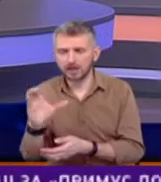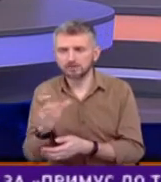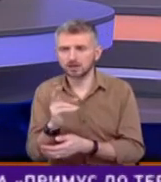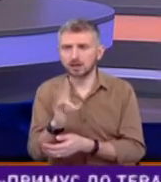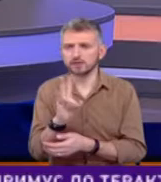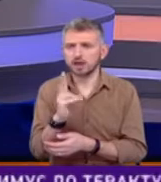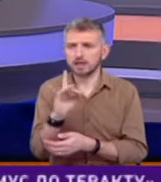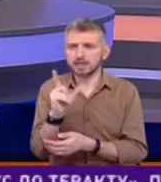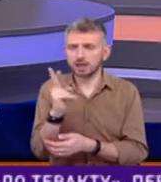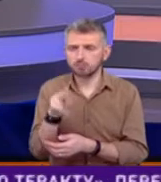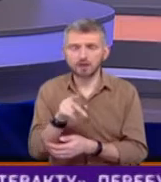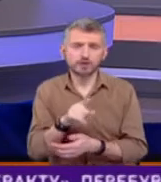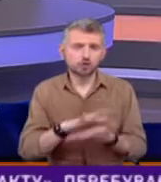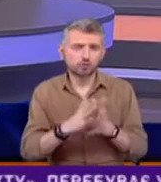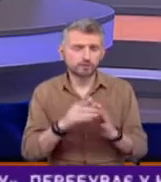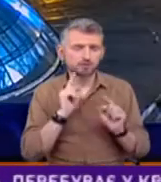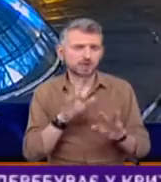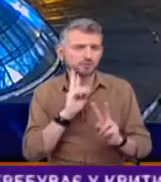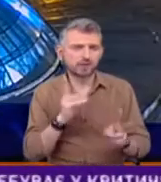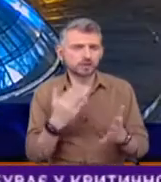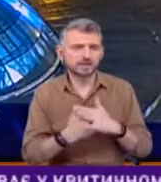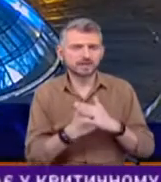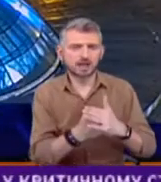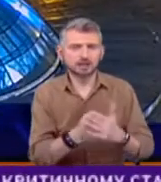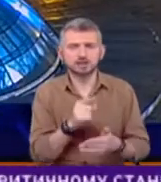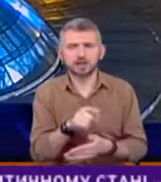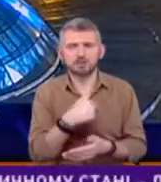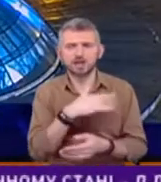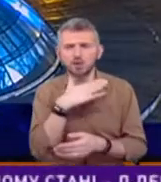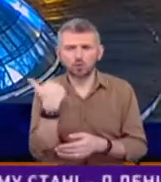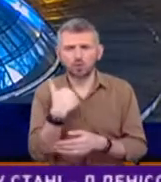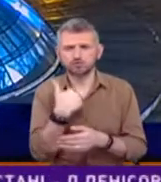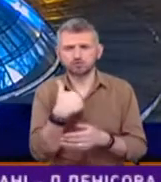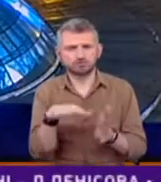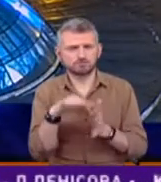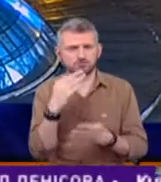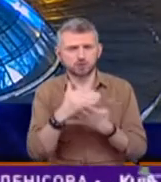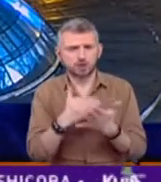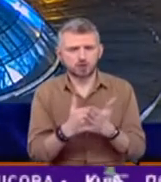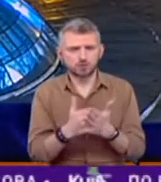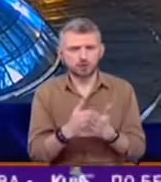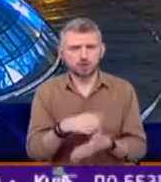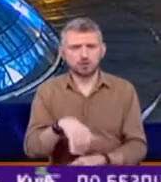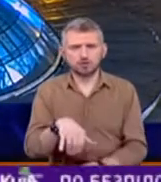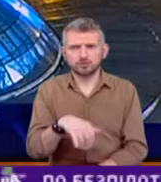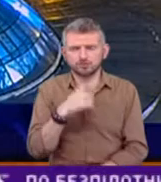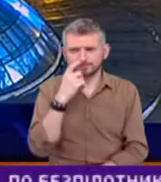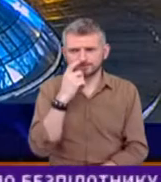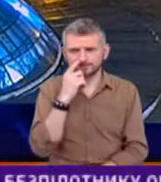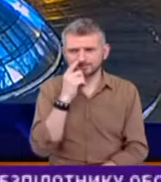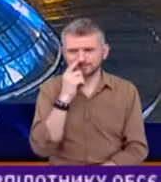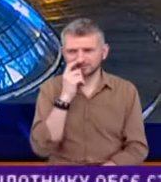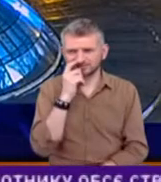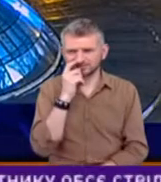хорошо, це на початку. Далі. Він домовиться з парламентом, не знаю, на яких засадах. Там, я не хочу цитувати програму там з цими сумками спортивними, що там в якомусь